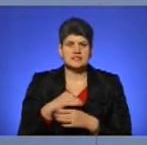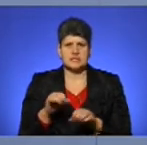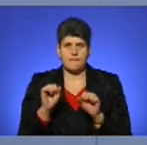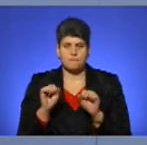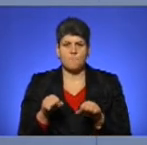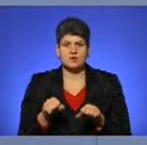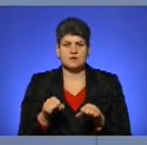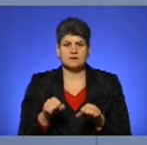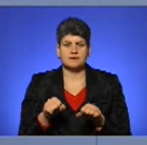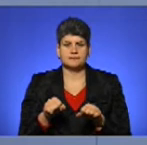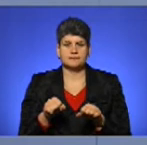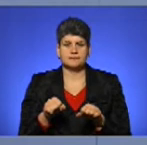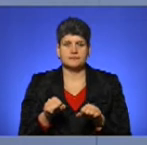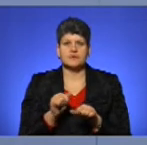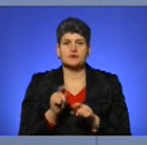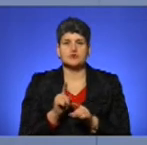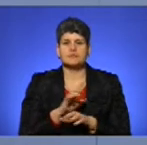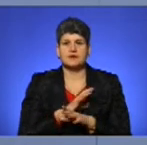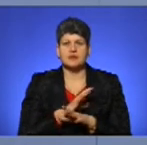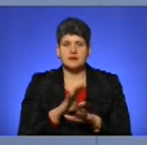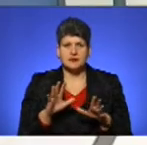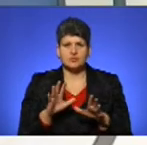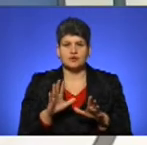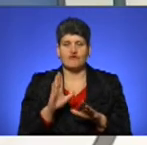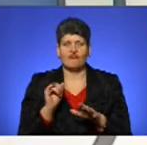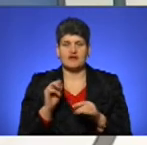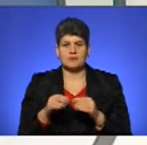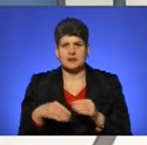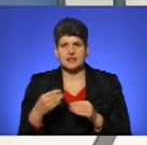можливості запобігти передачі ВІЛ від матері до дитини